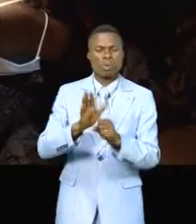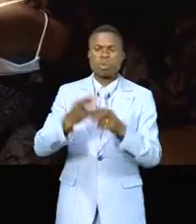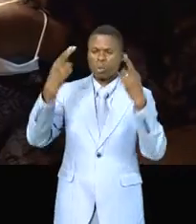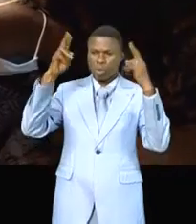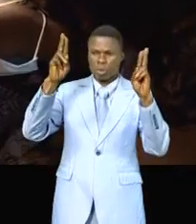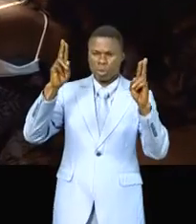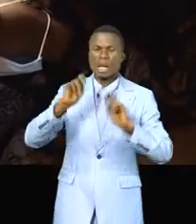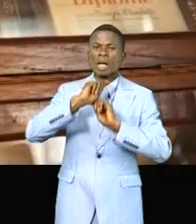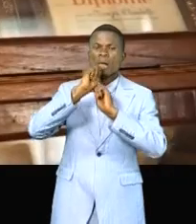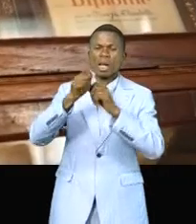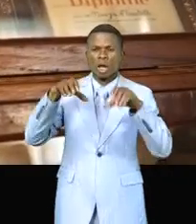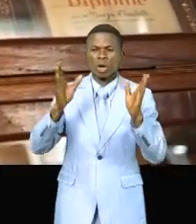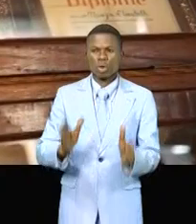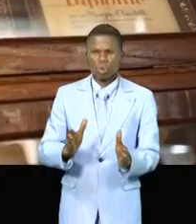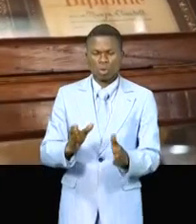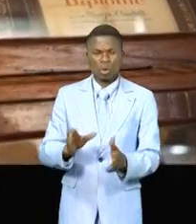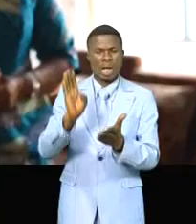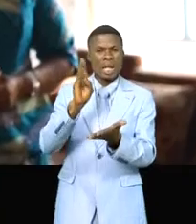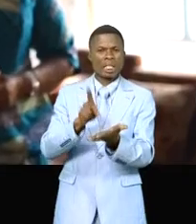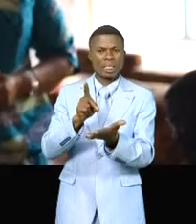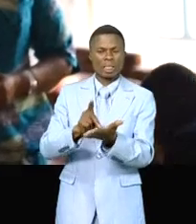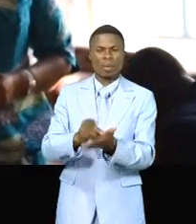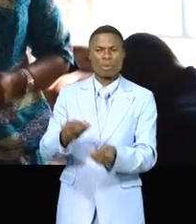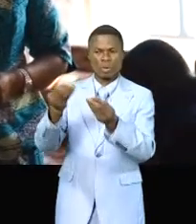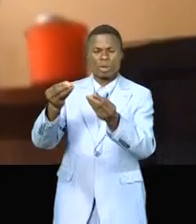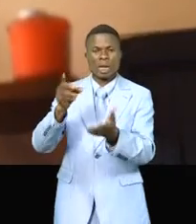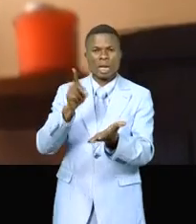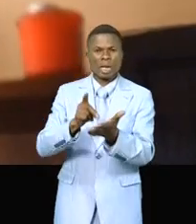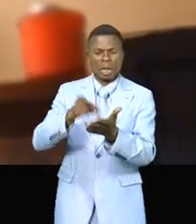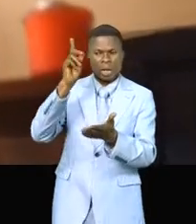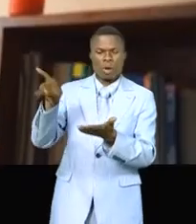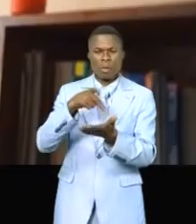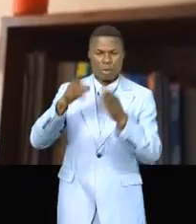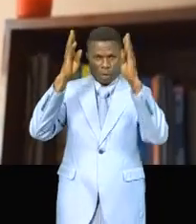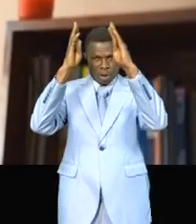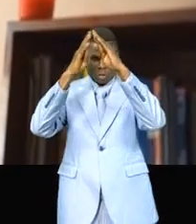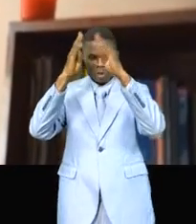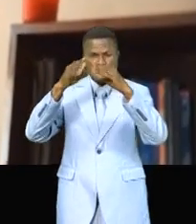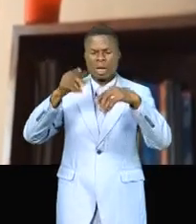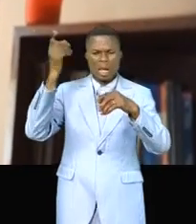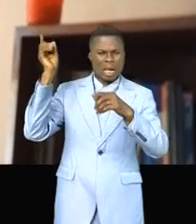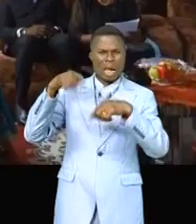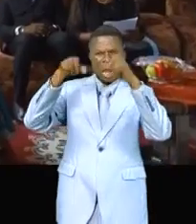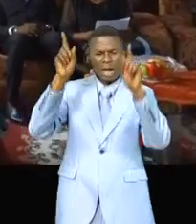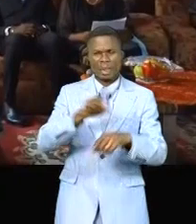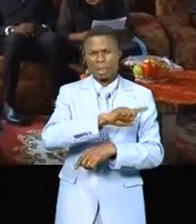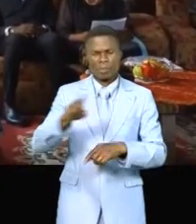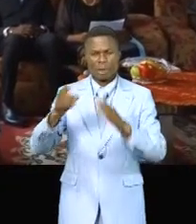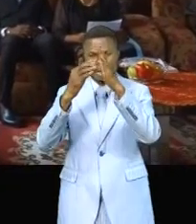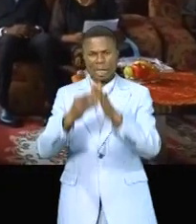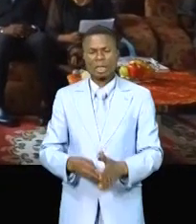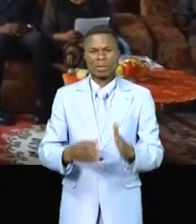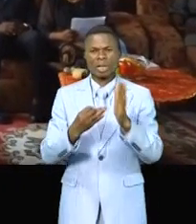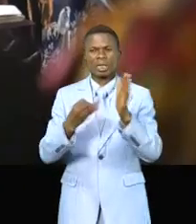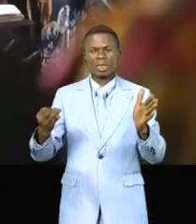plume congolaise compte dans son actif plusieurs prix, notamment le premier prix de poésie Mobutu, dans les années 70. Après tant d'années